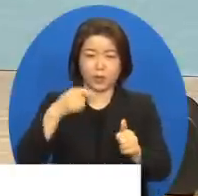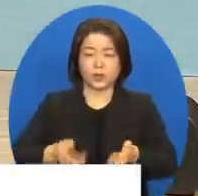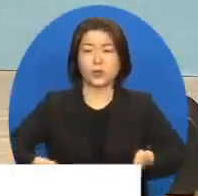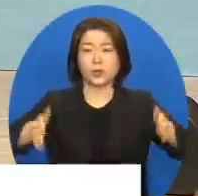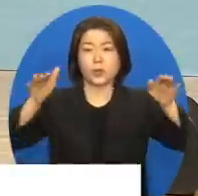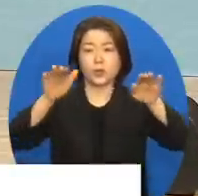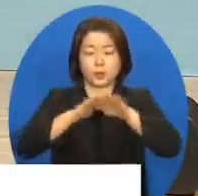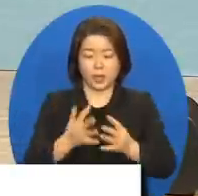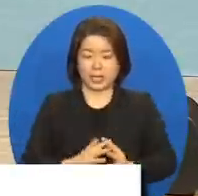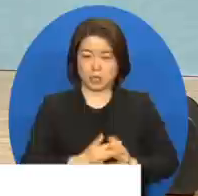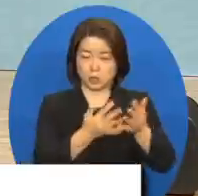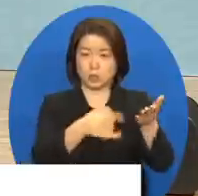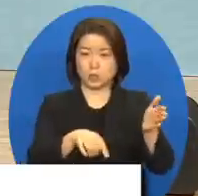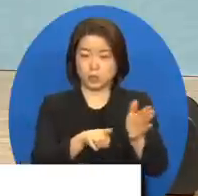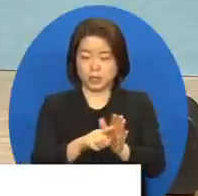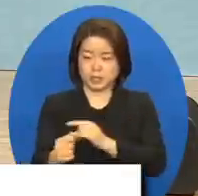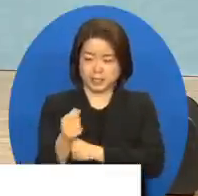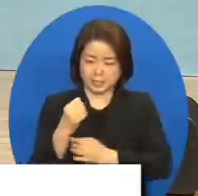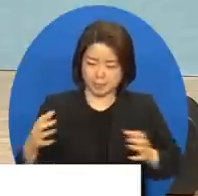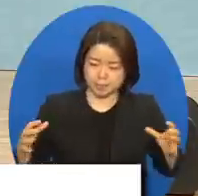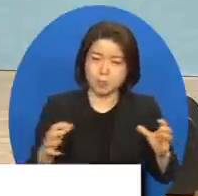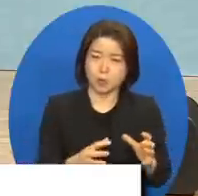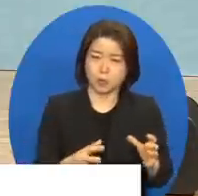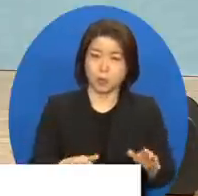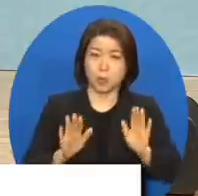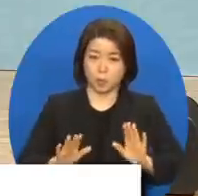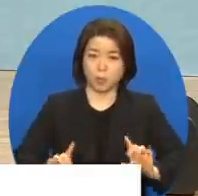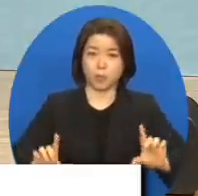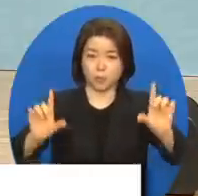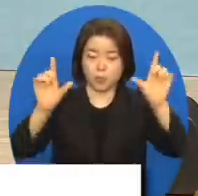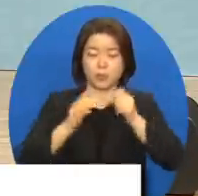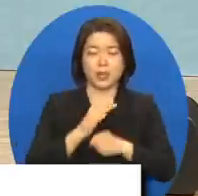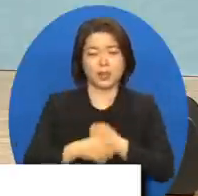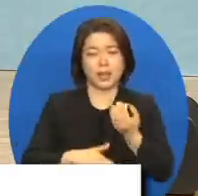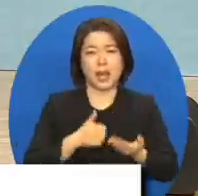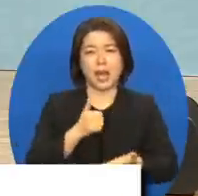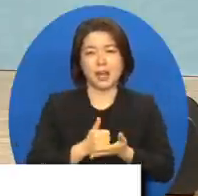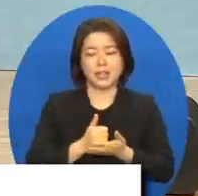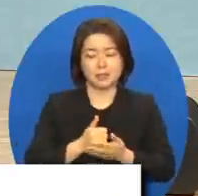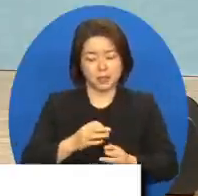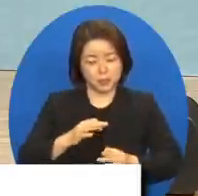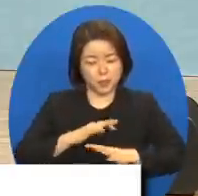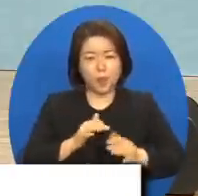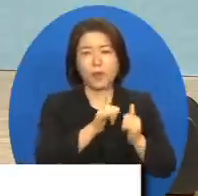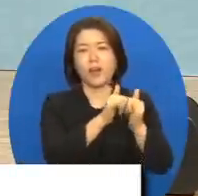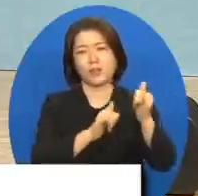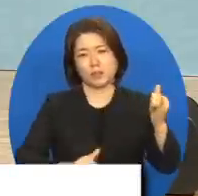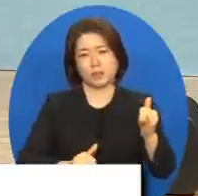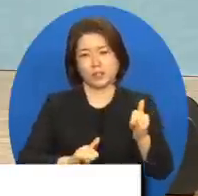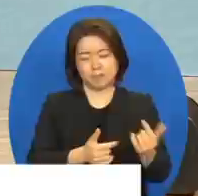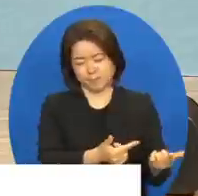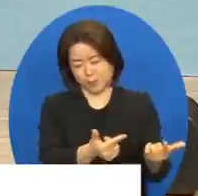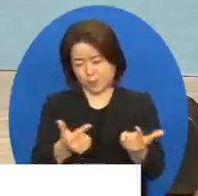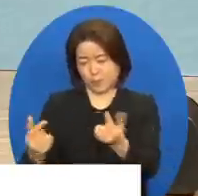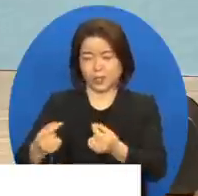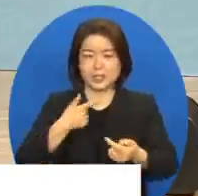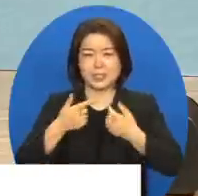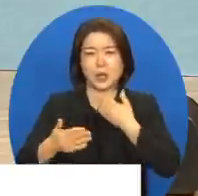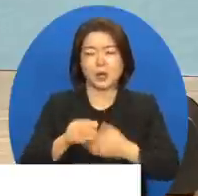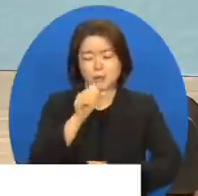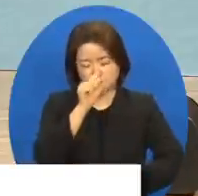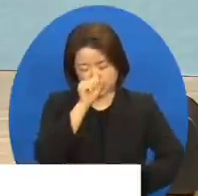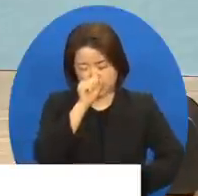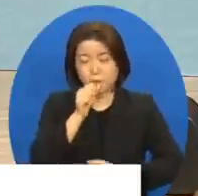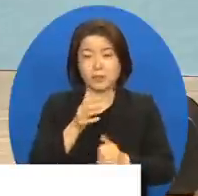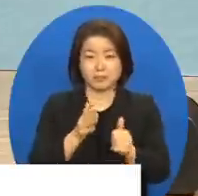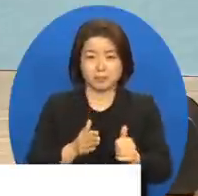모으고 올해 하나님의 놀라운 역사를 우리가 다 한번 경험했으면 좋겠습니다.